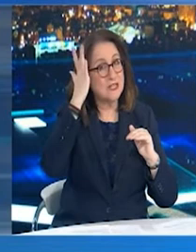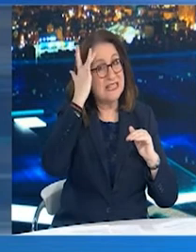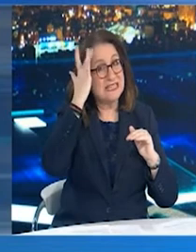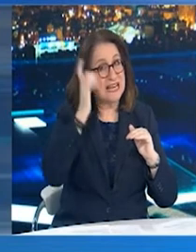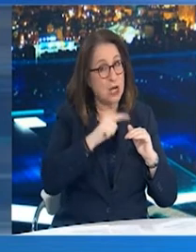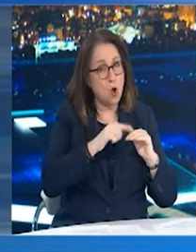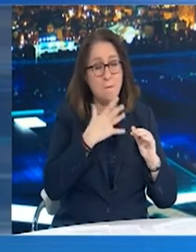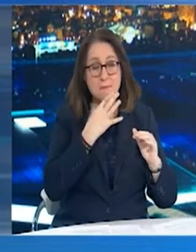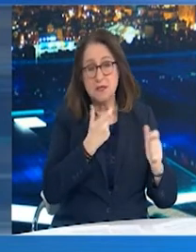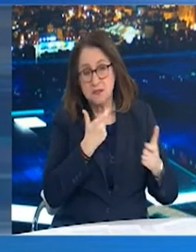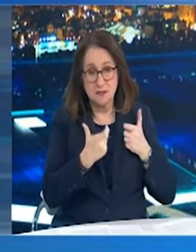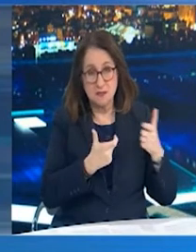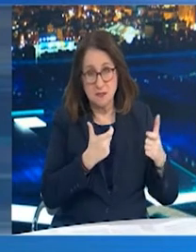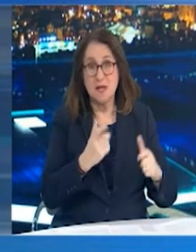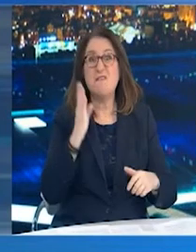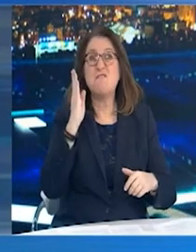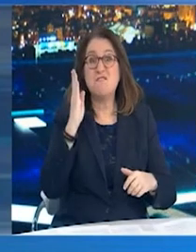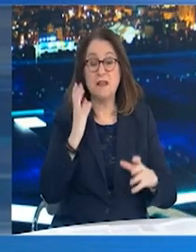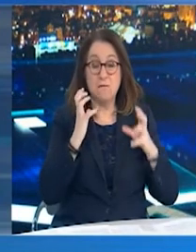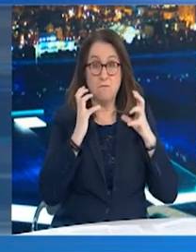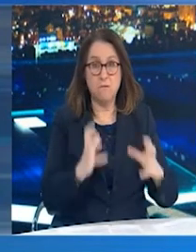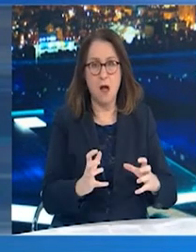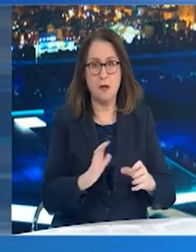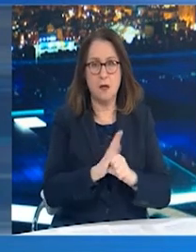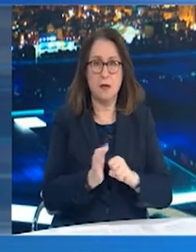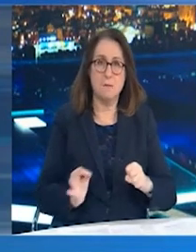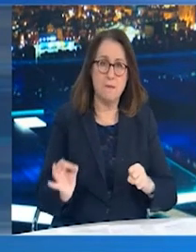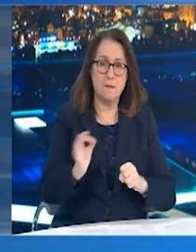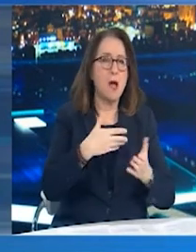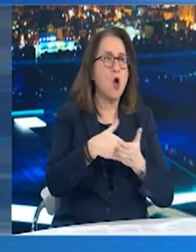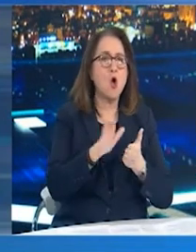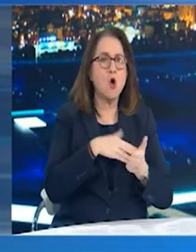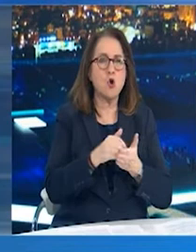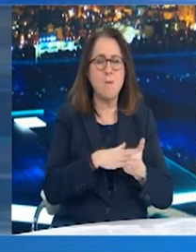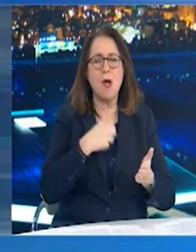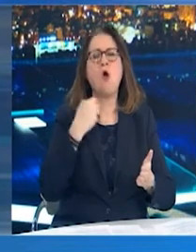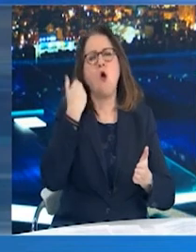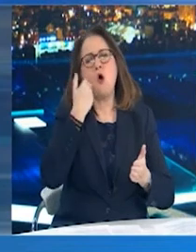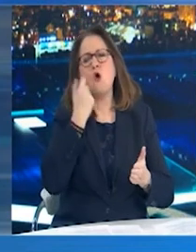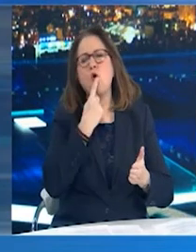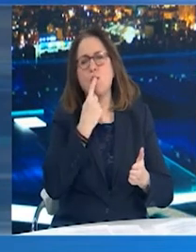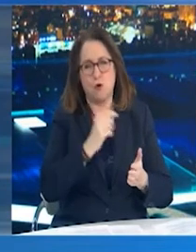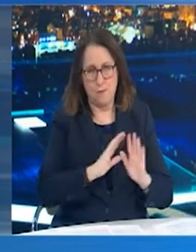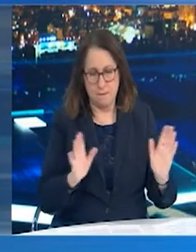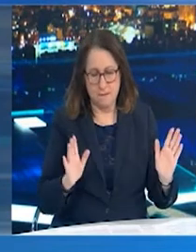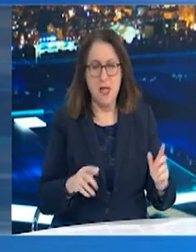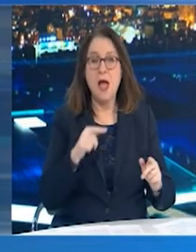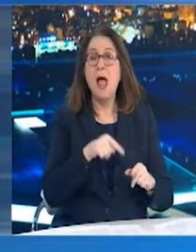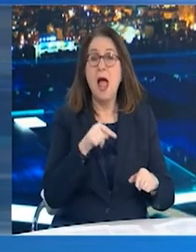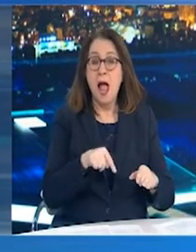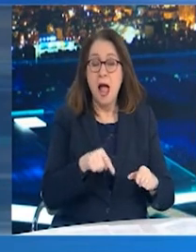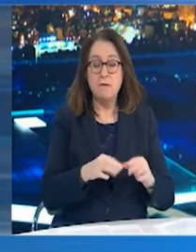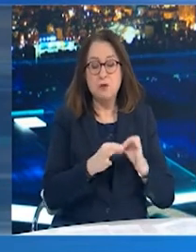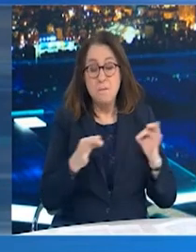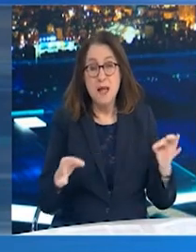και το επίπεδο Β αυξημένου κινδύνου, το οποίο θα απεικονίζεται με κόκκινο χρώμα, και στο οποίο ισχύουν επιπλέον πάντα περιοριστικά μέτρα. Το